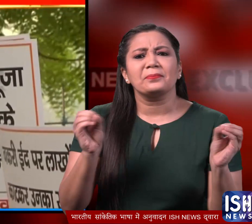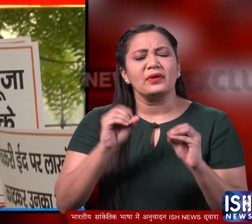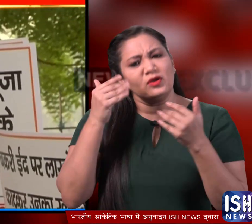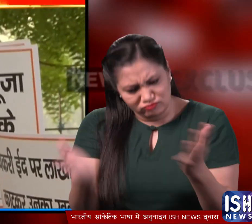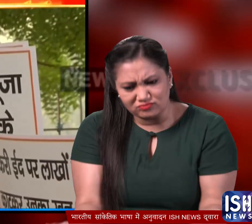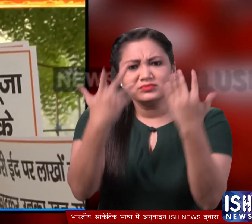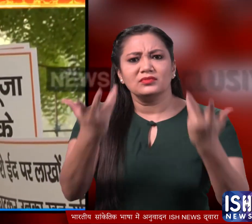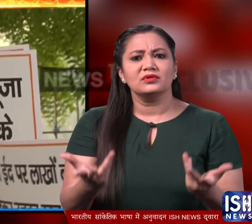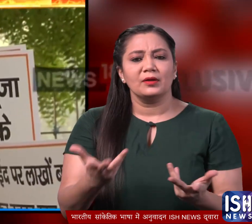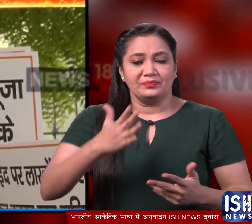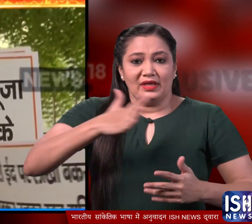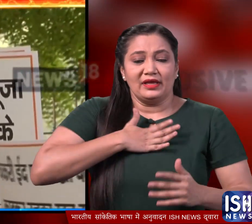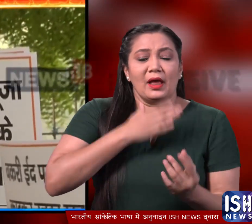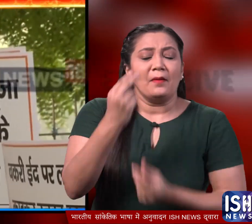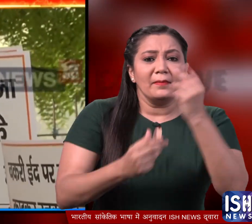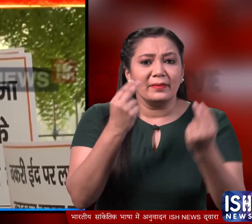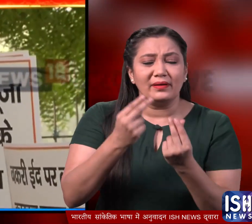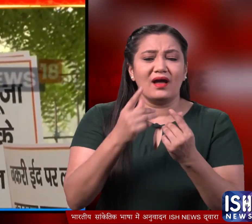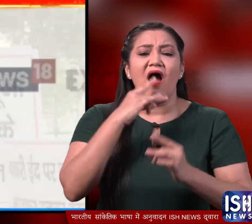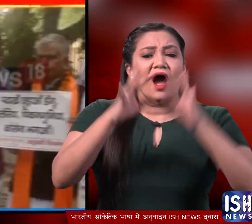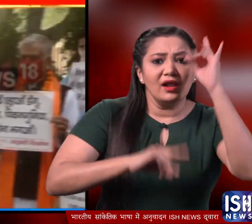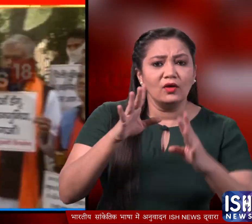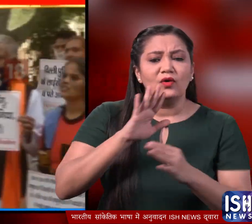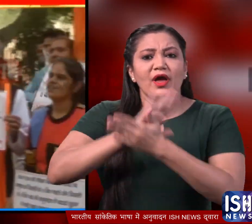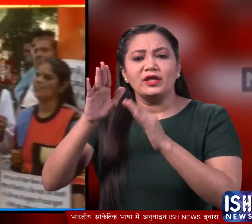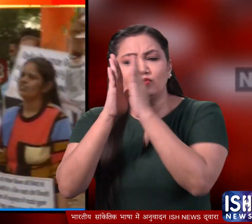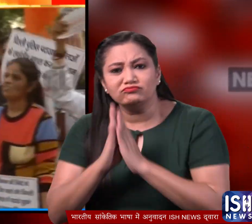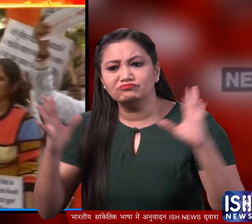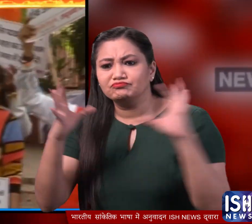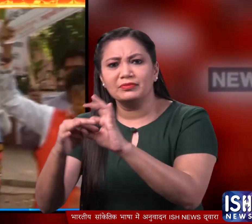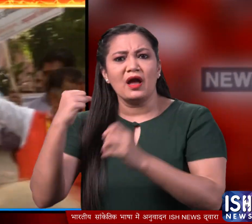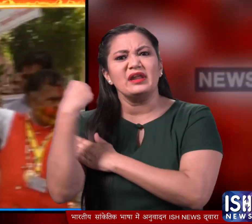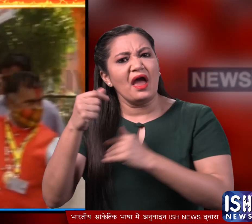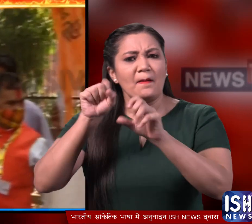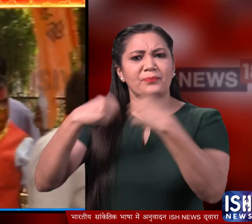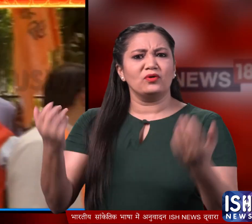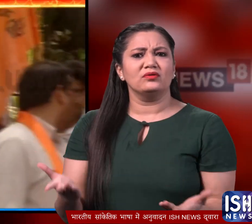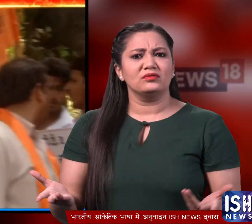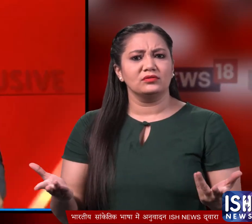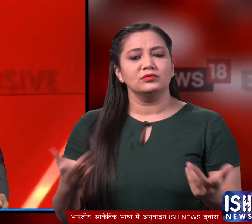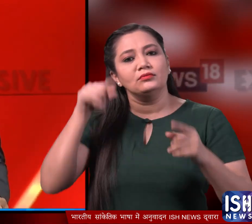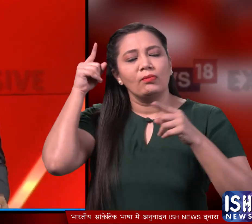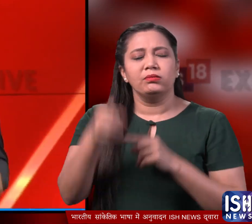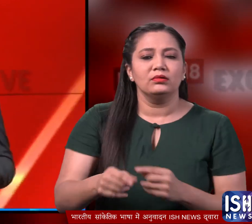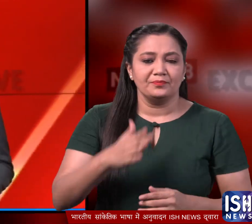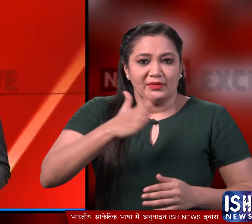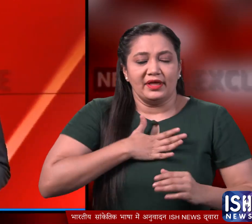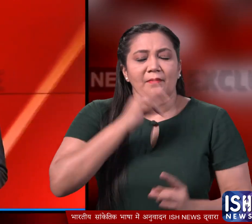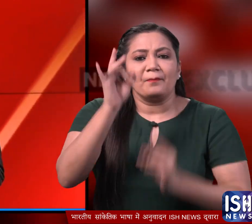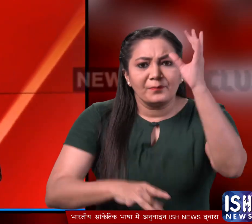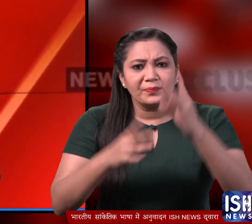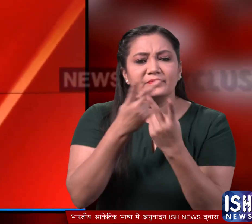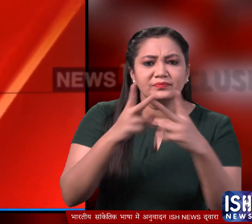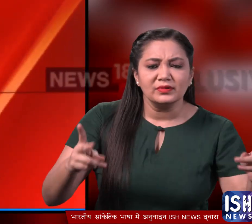آروب لگایا گیا کہ دیوالی پر گرین پٹاکوں تک پر روک لگا کر ہندو سمدھائے کے دھارمک ادھکار چھینے جا رہے ہیں اور اس کے لیے گرین